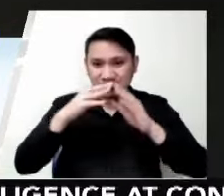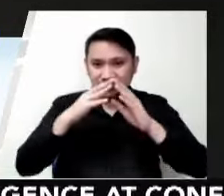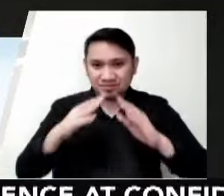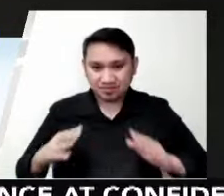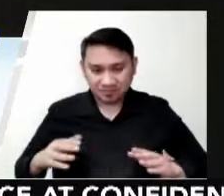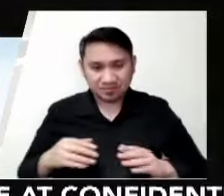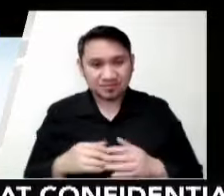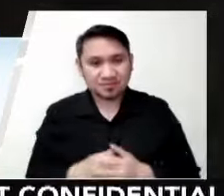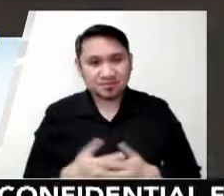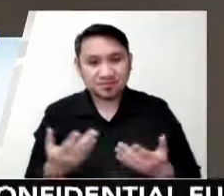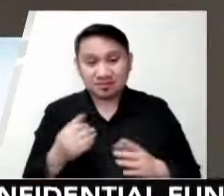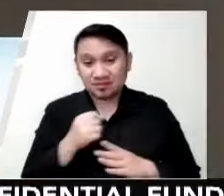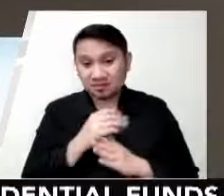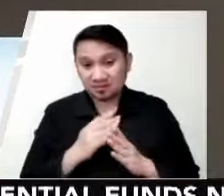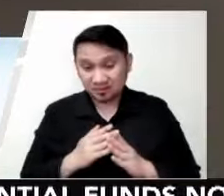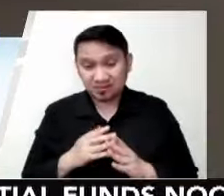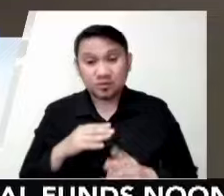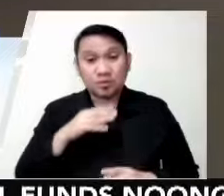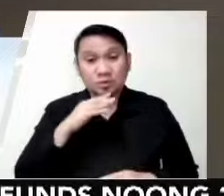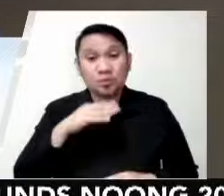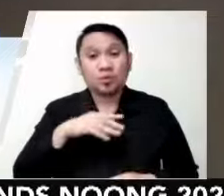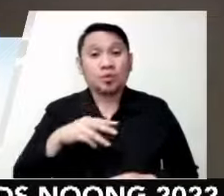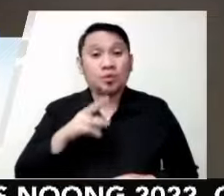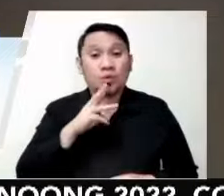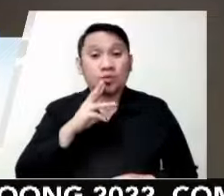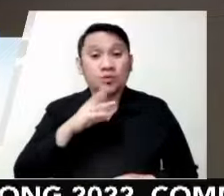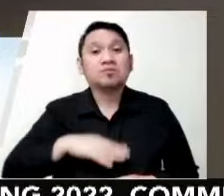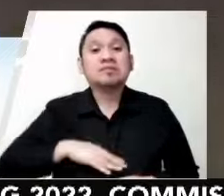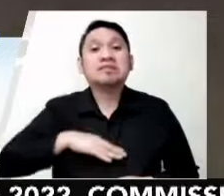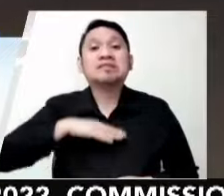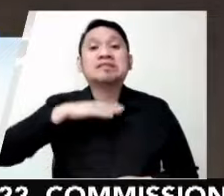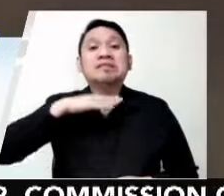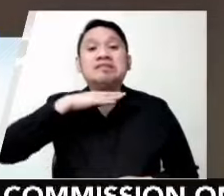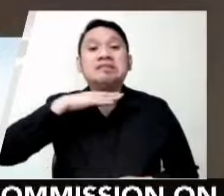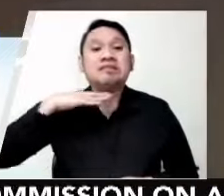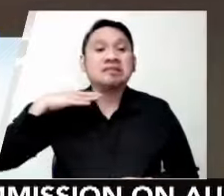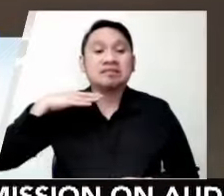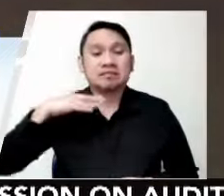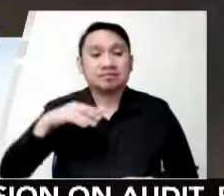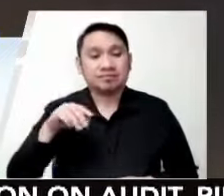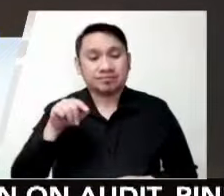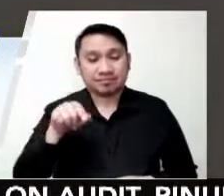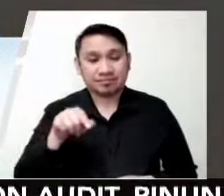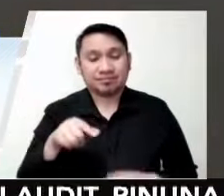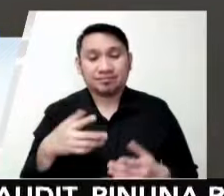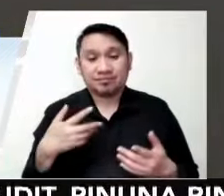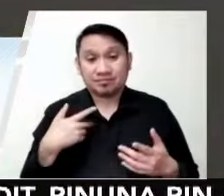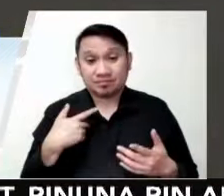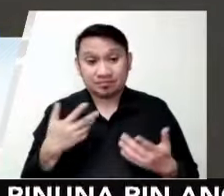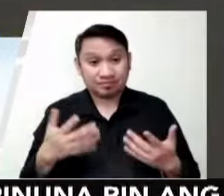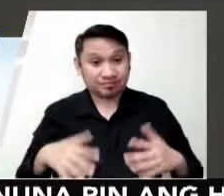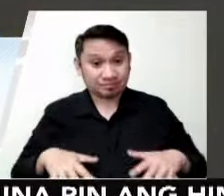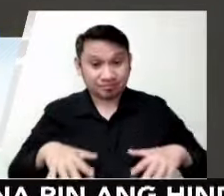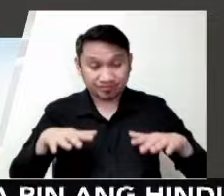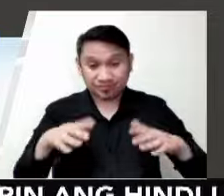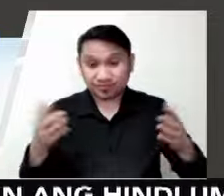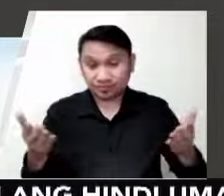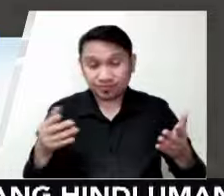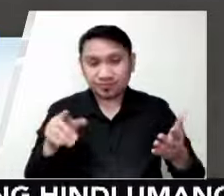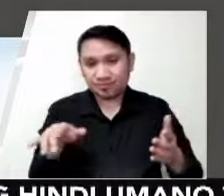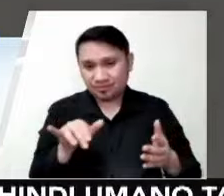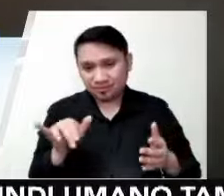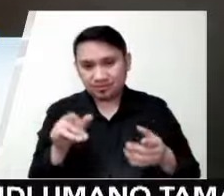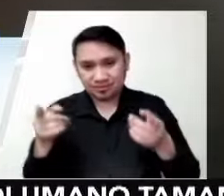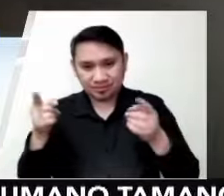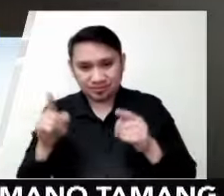leeg na ang tubig sinagip din ng mga residenteng stranded sa binahang bahay sa barangay balugo sa elda Zamboanga Sibugay